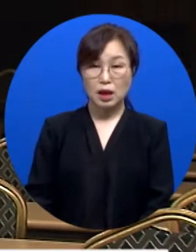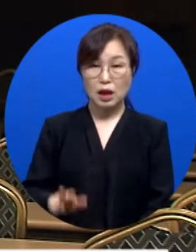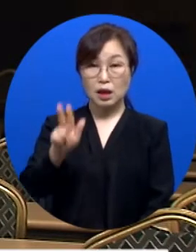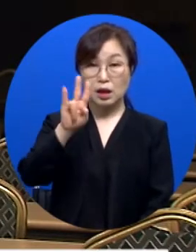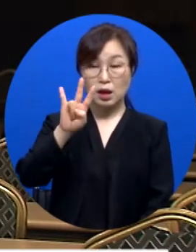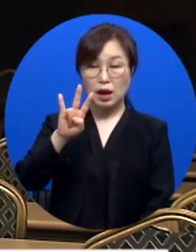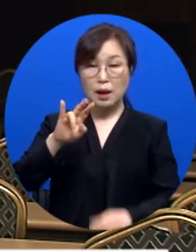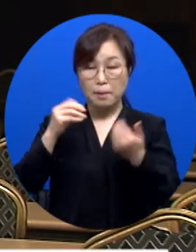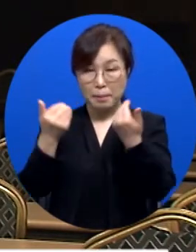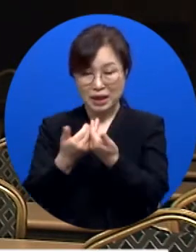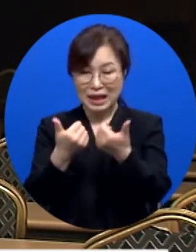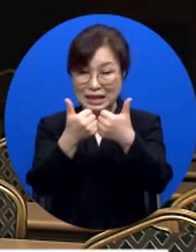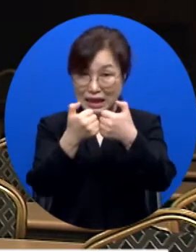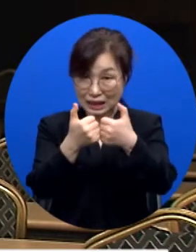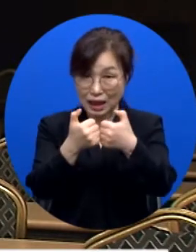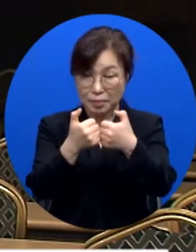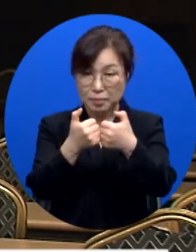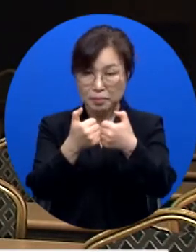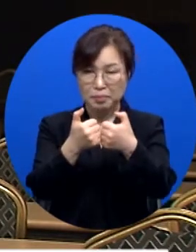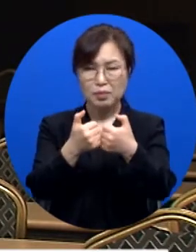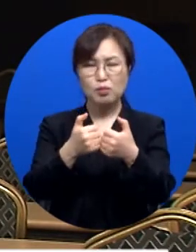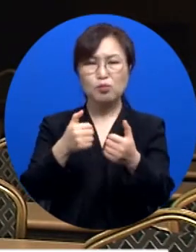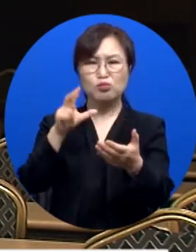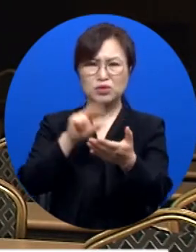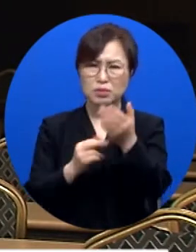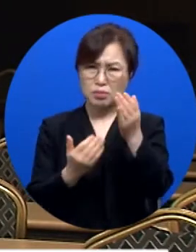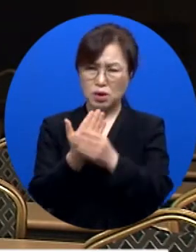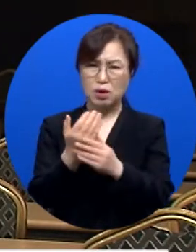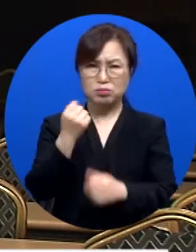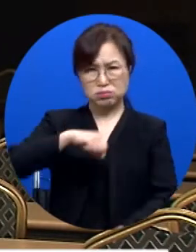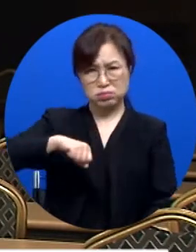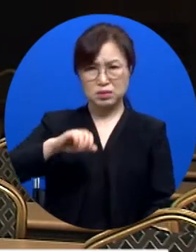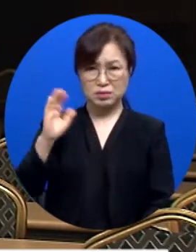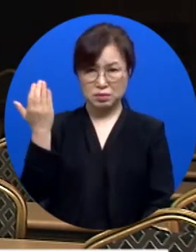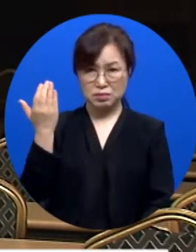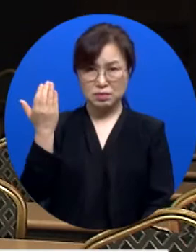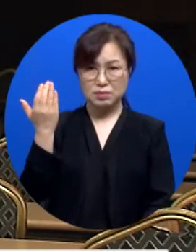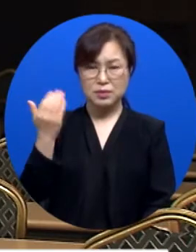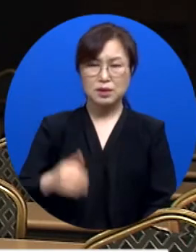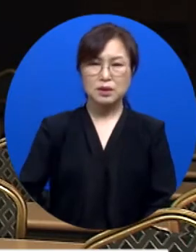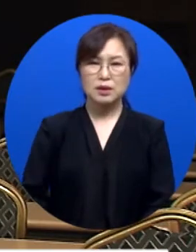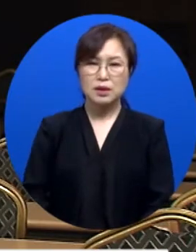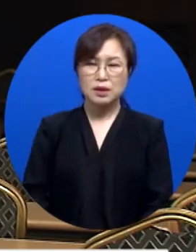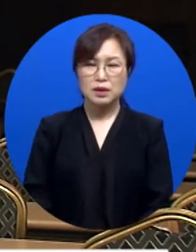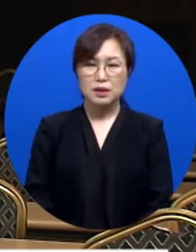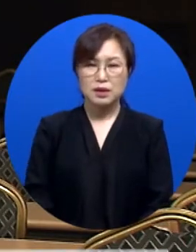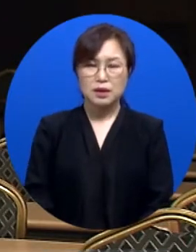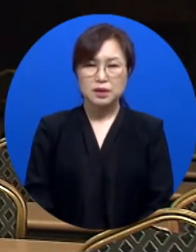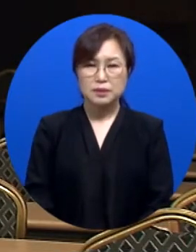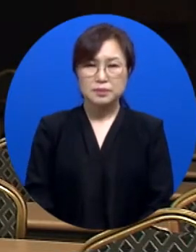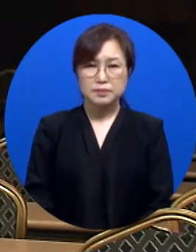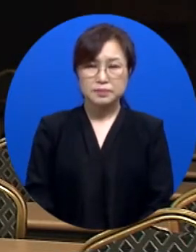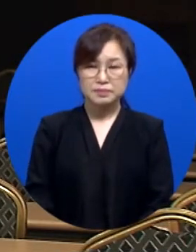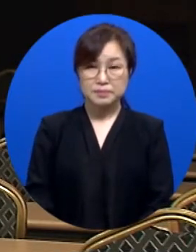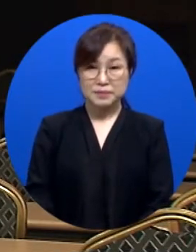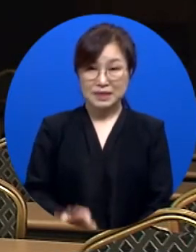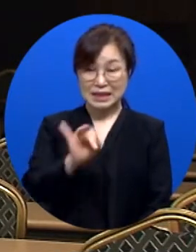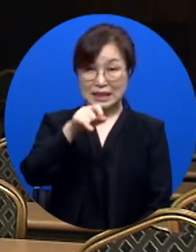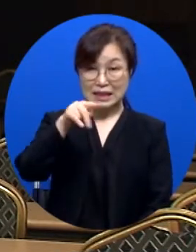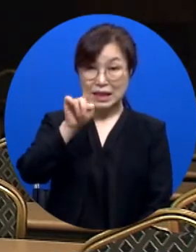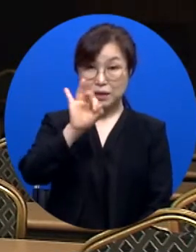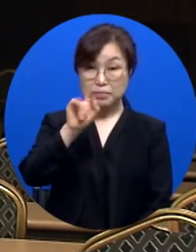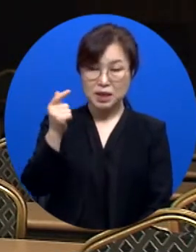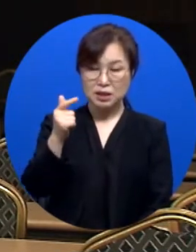검지 되면은 문제가 됩니다 위법이 될 수가 있기 때문에 같습니다 이상민 의원